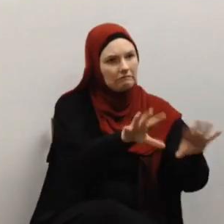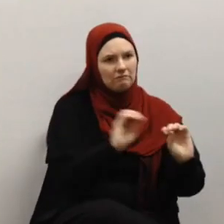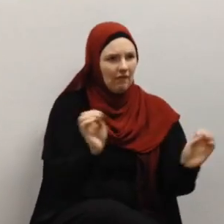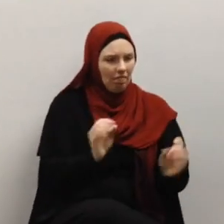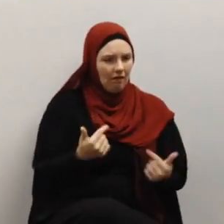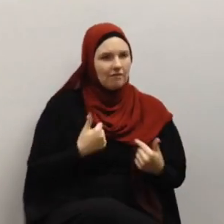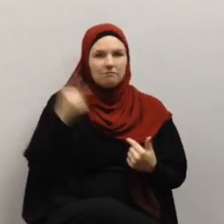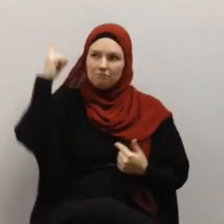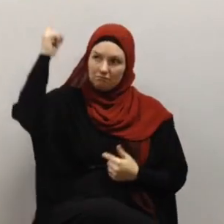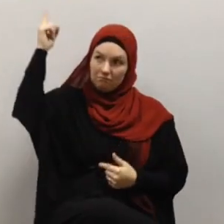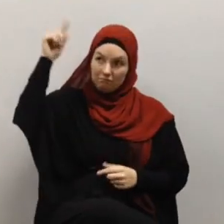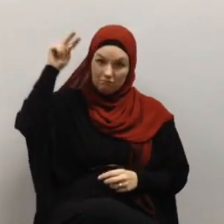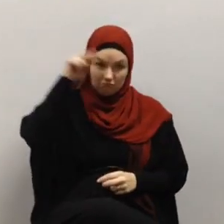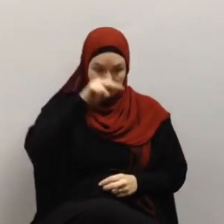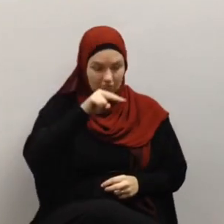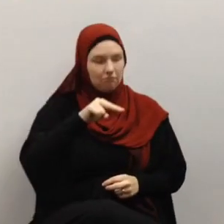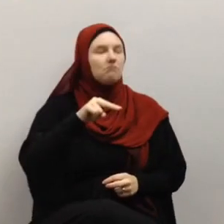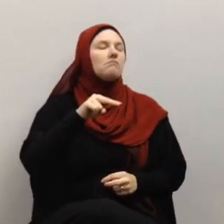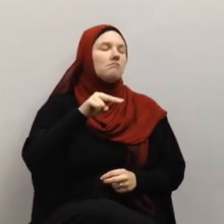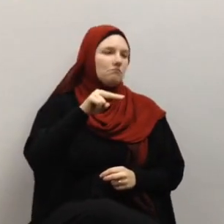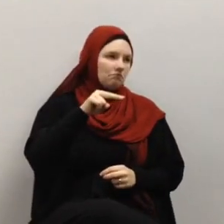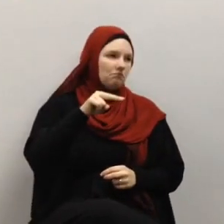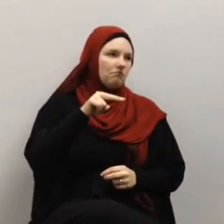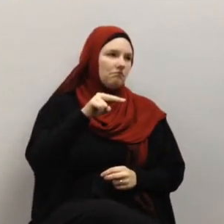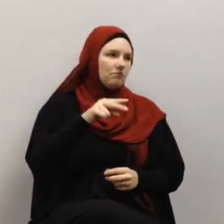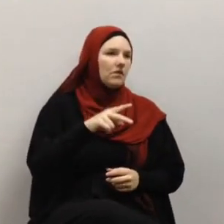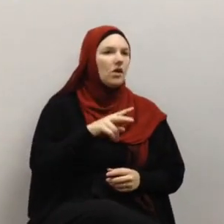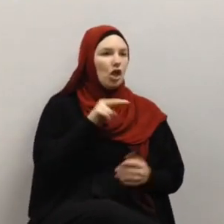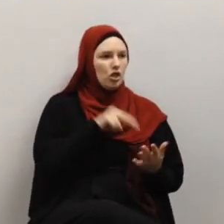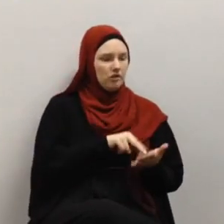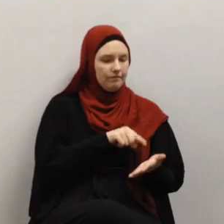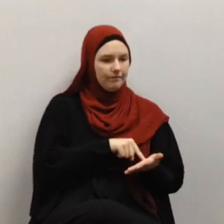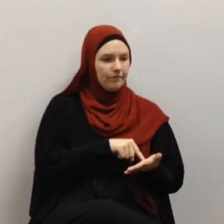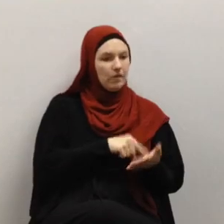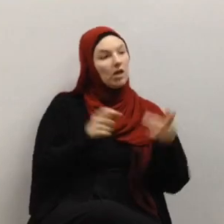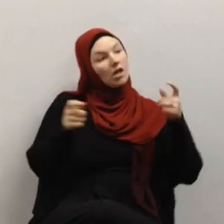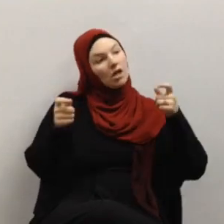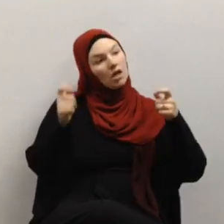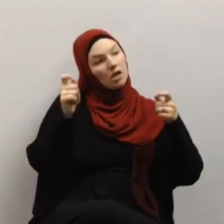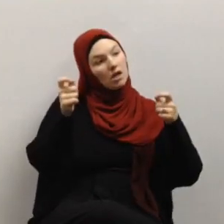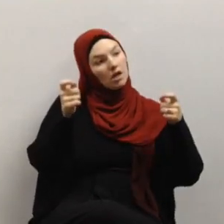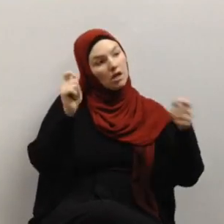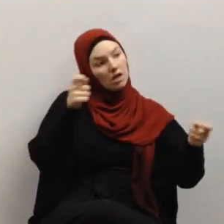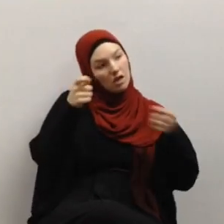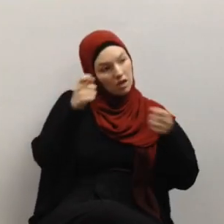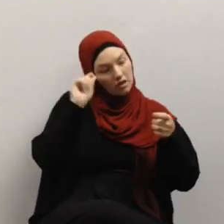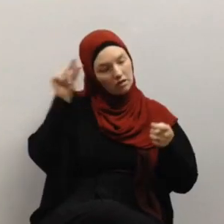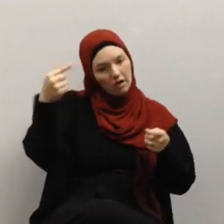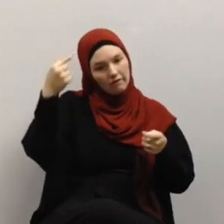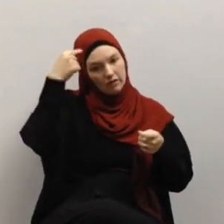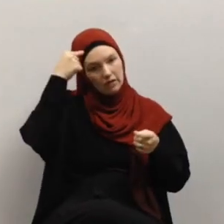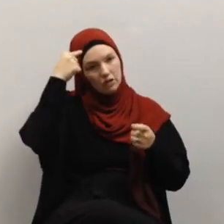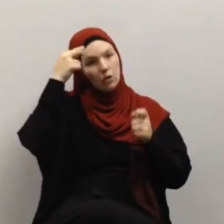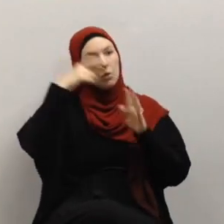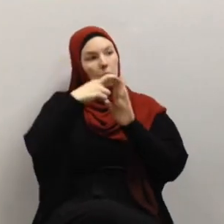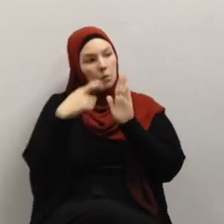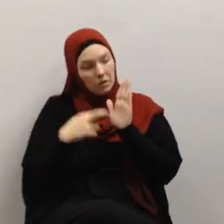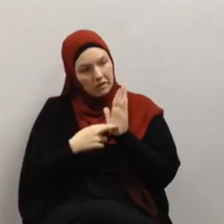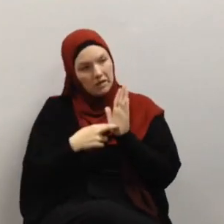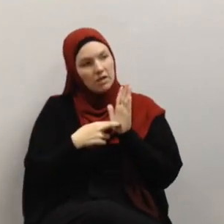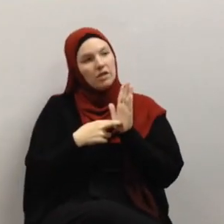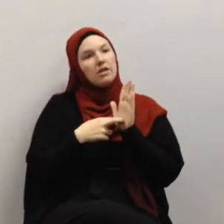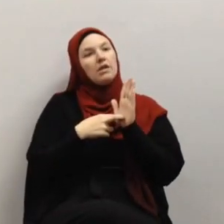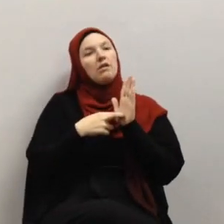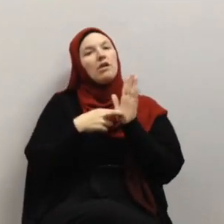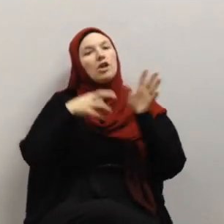لِلَّهِ. Look at this. Governance and ruling and judgment is exclusively